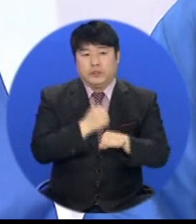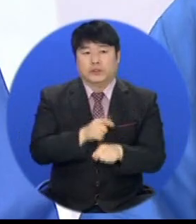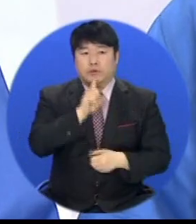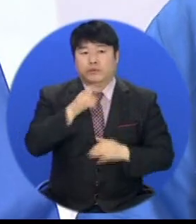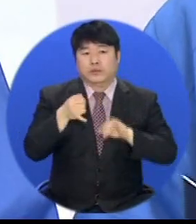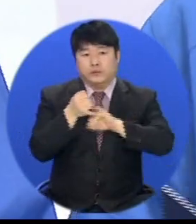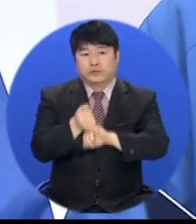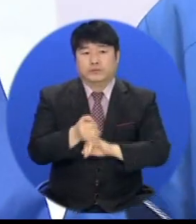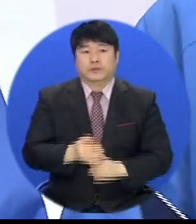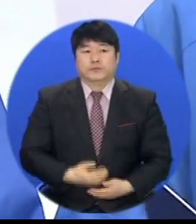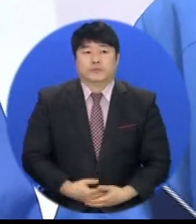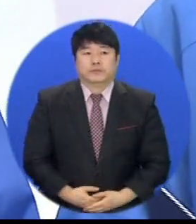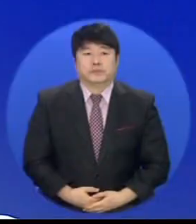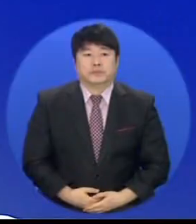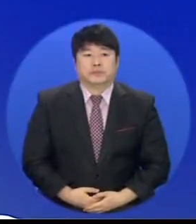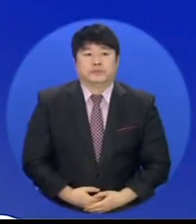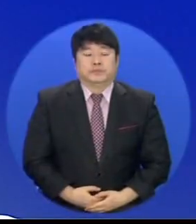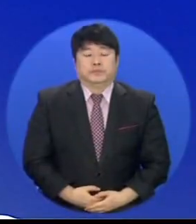약속했습니다.